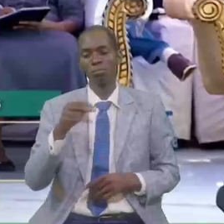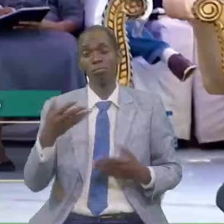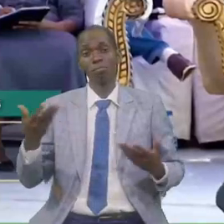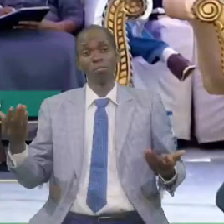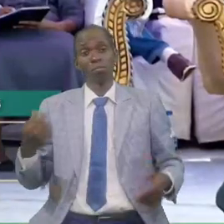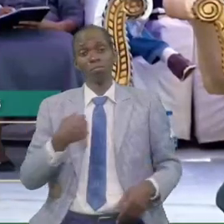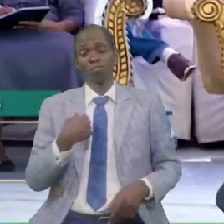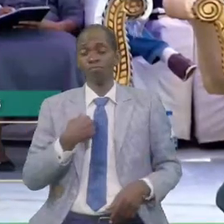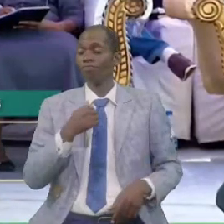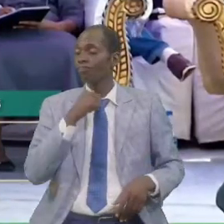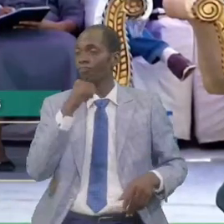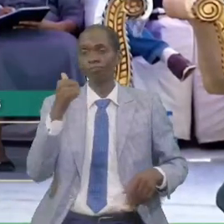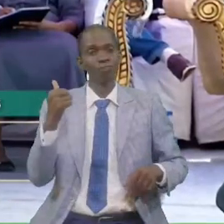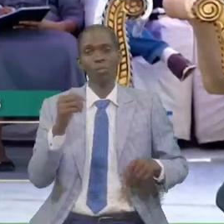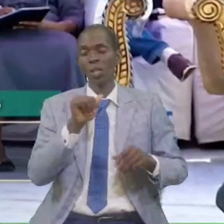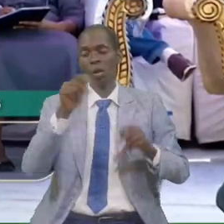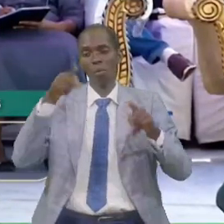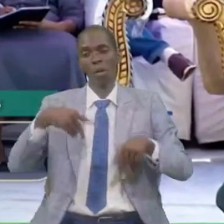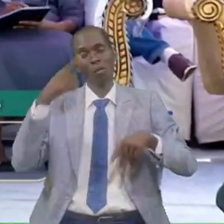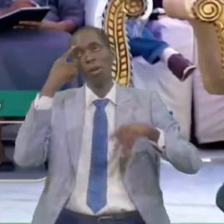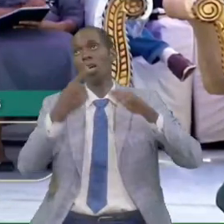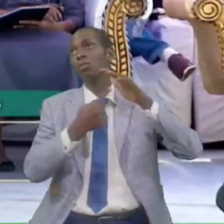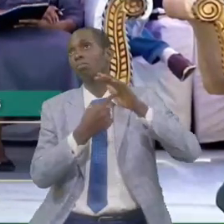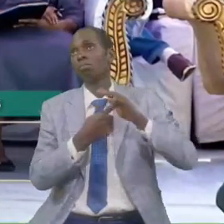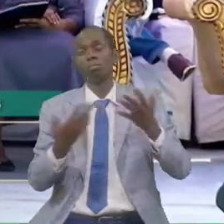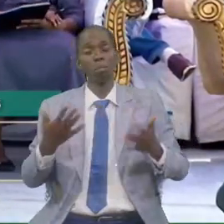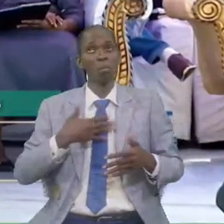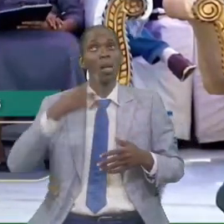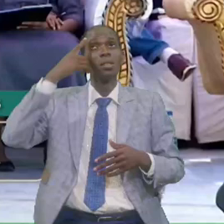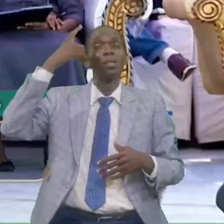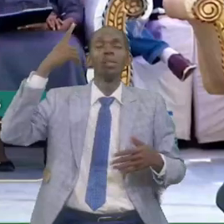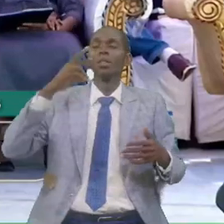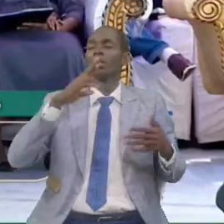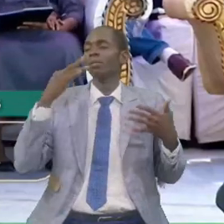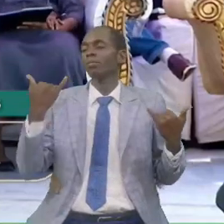Il pouvait dire, je ne suis pas un héros. Mes rêves sont détruits.